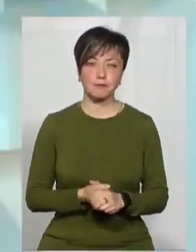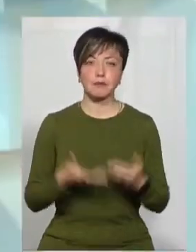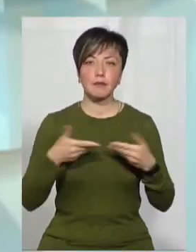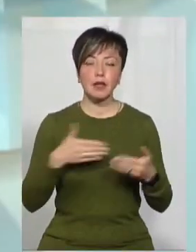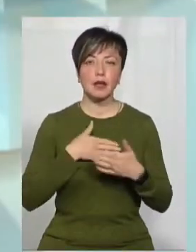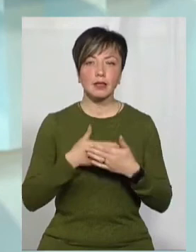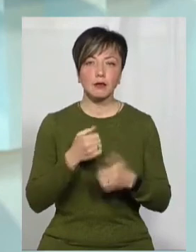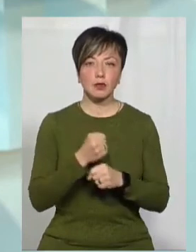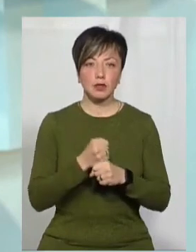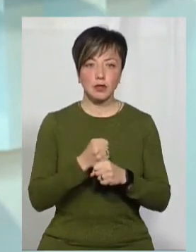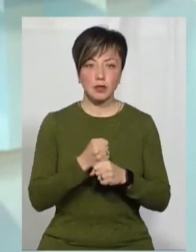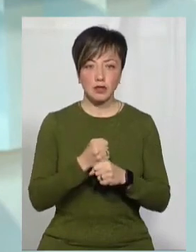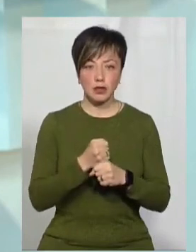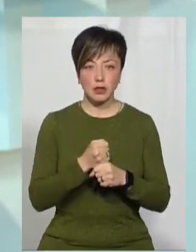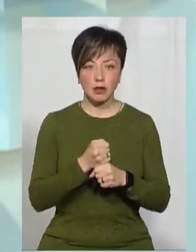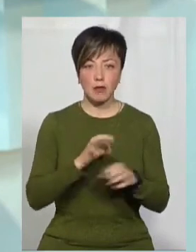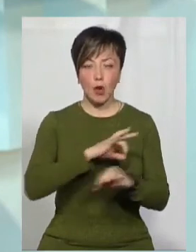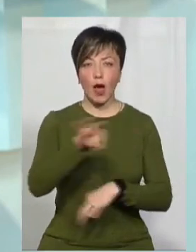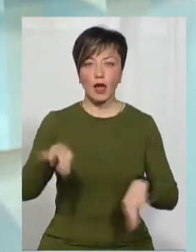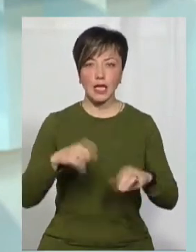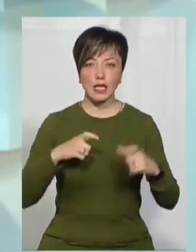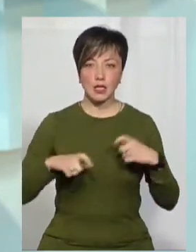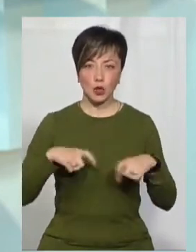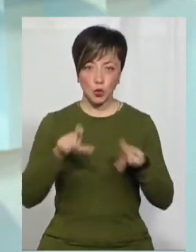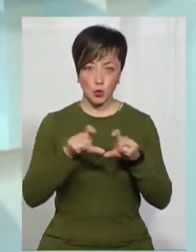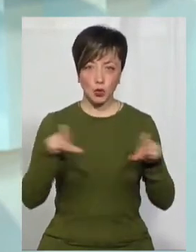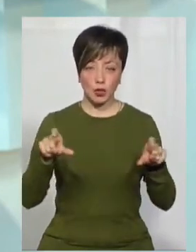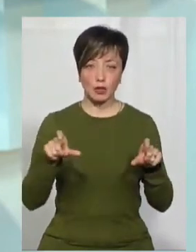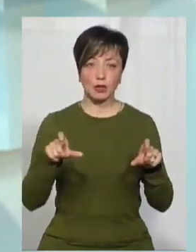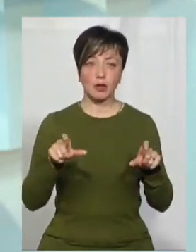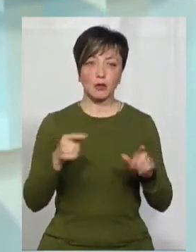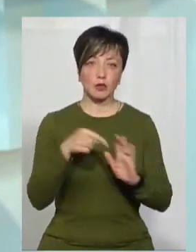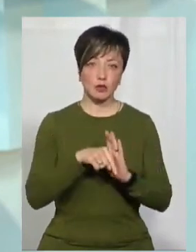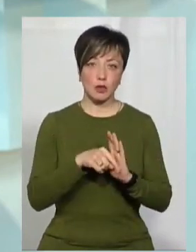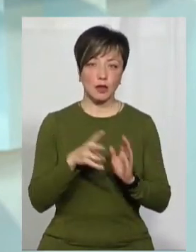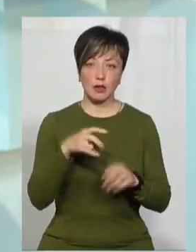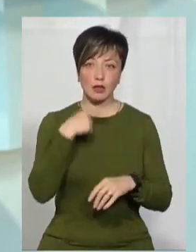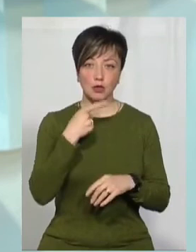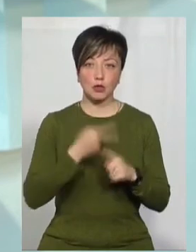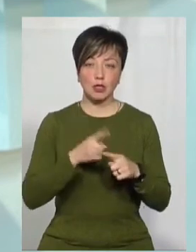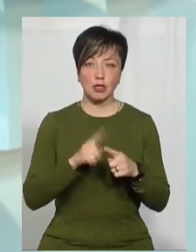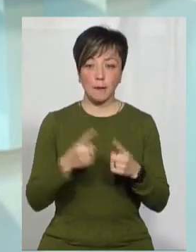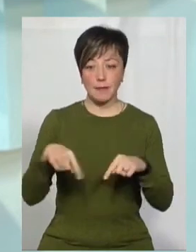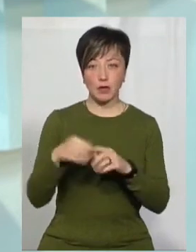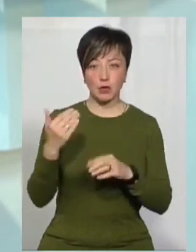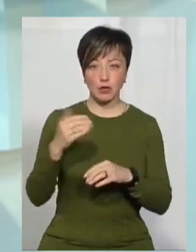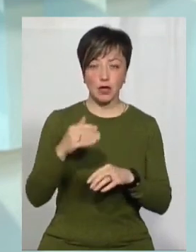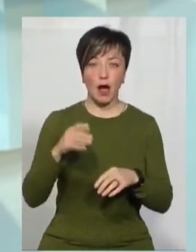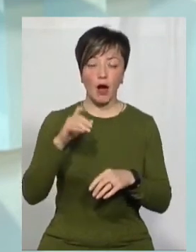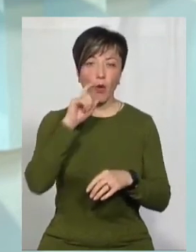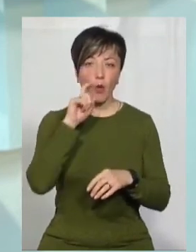працюємо з Держдоринди. Це проєктний інститут, який працює, якби, цей, по суті, якби, не скажу, що це структурний підрозділ Ковтодору, але